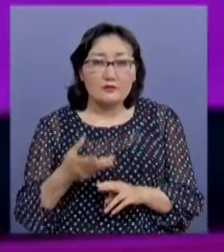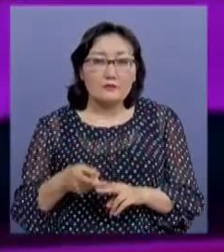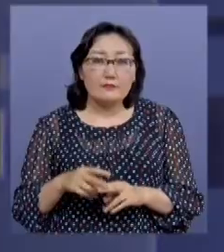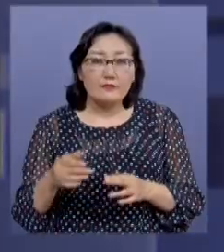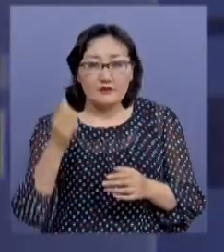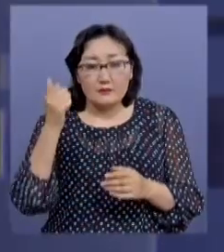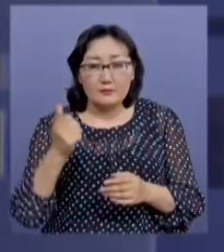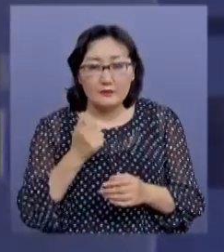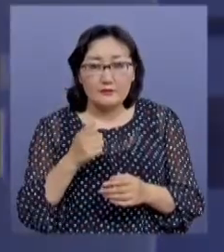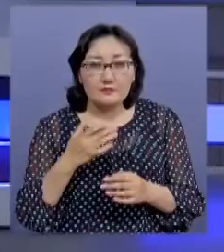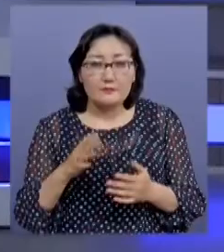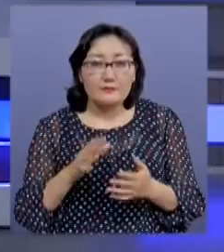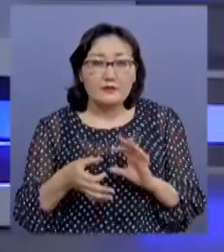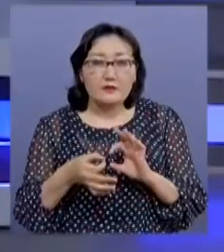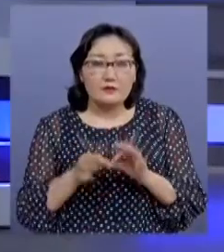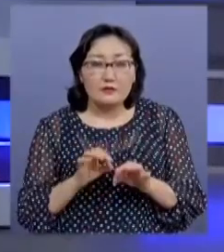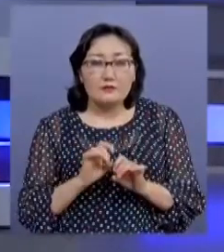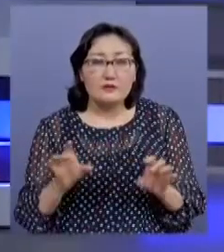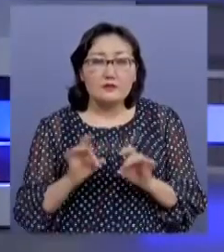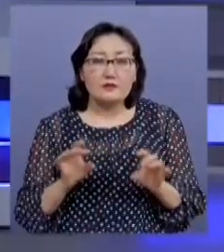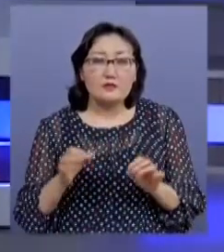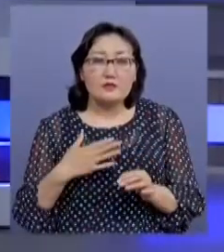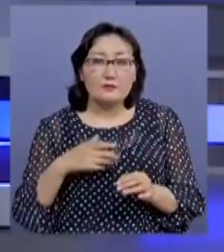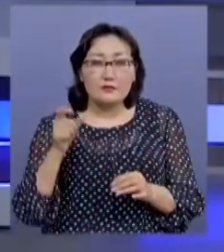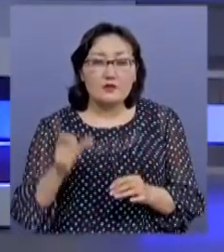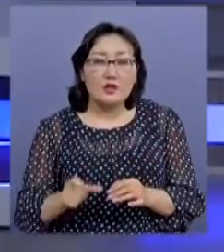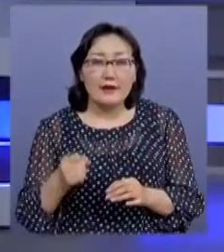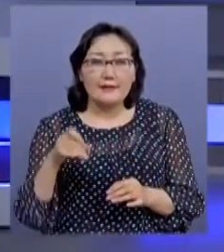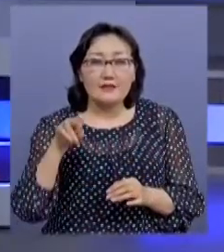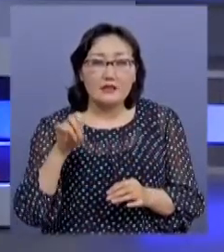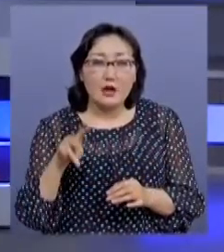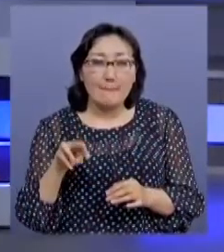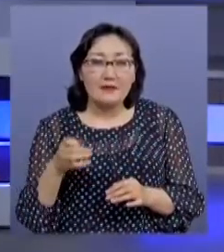рахмет әріптес. Тақырыпты тәптіштеп түсіндіріп беруге тырысқан менің әріптесім Айдана Мейрамбайқызы болатын.